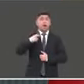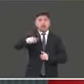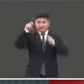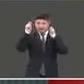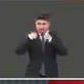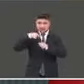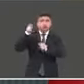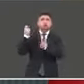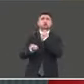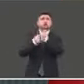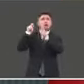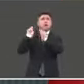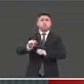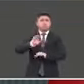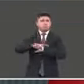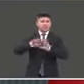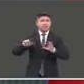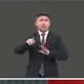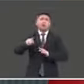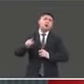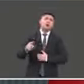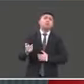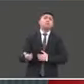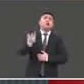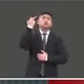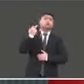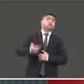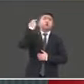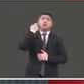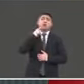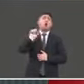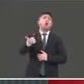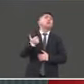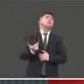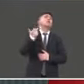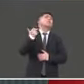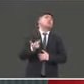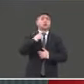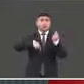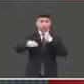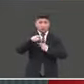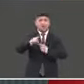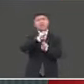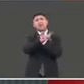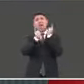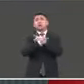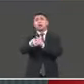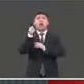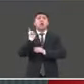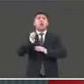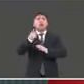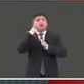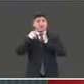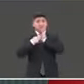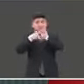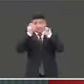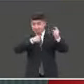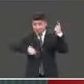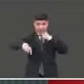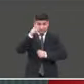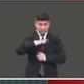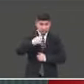işi değersiz hale getirmeye önemsiz leştirme Hatta tam tersi göstermeye çalışsa da